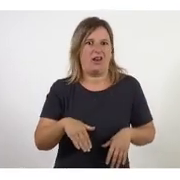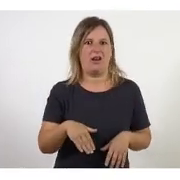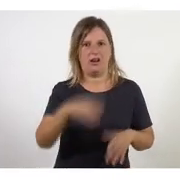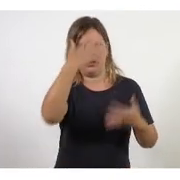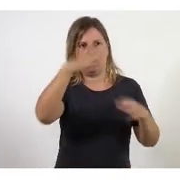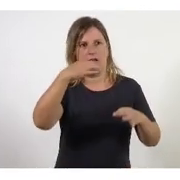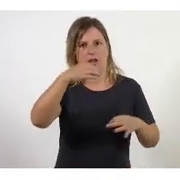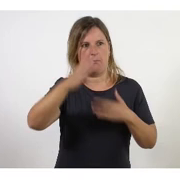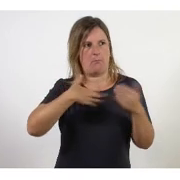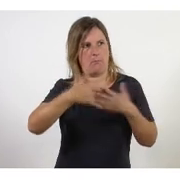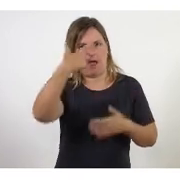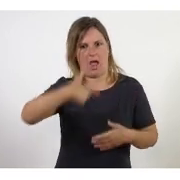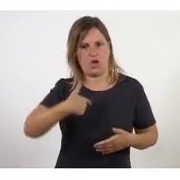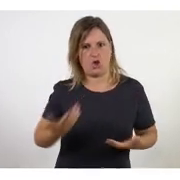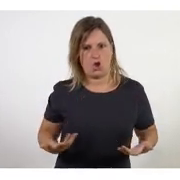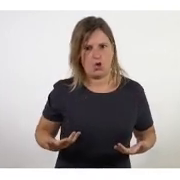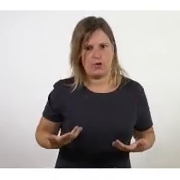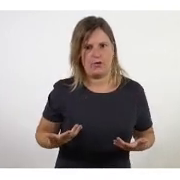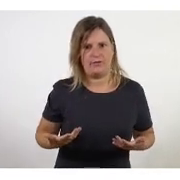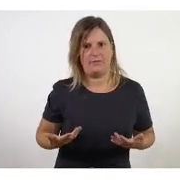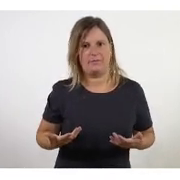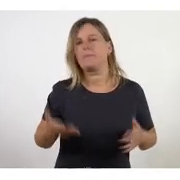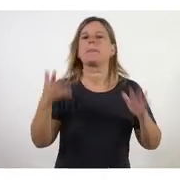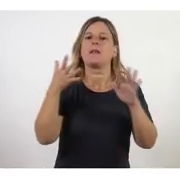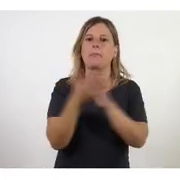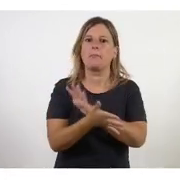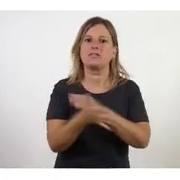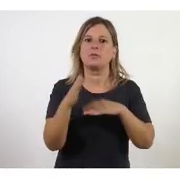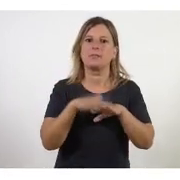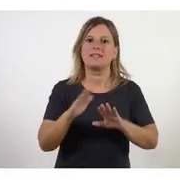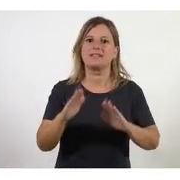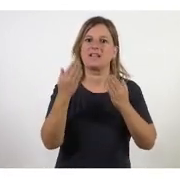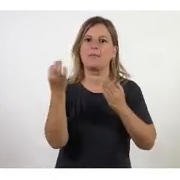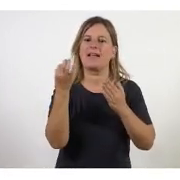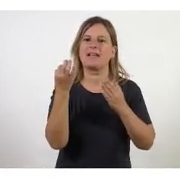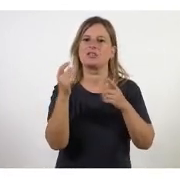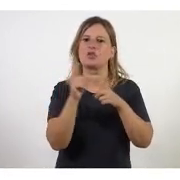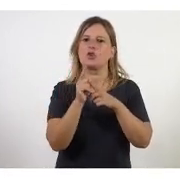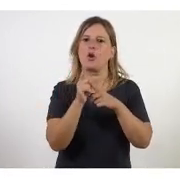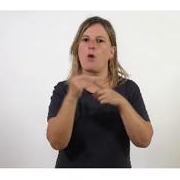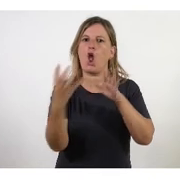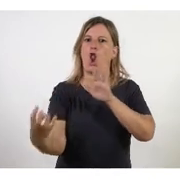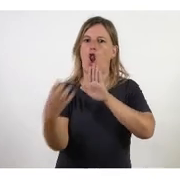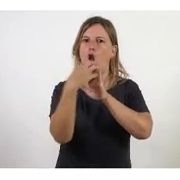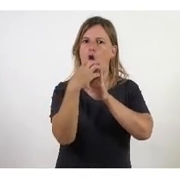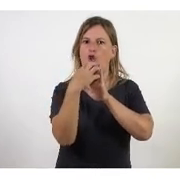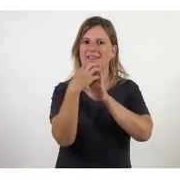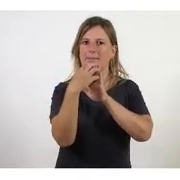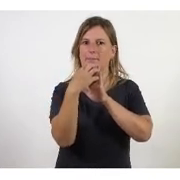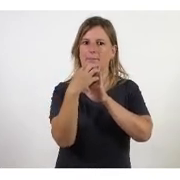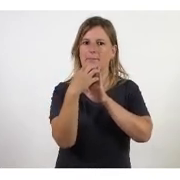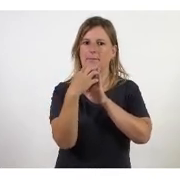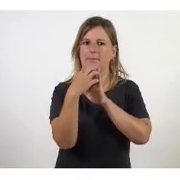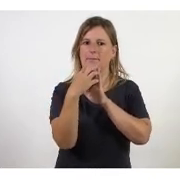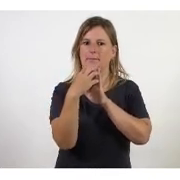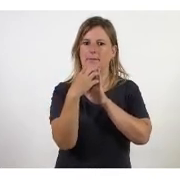fet. Llavors, una manera de salvar-nos d'això és ficar-li una marca d'aigua, un logotip. Vale? Jo ara estic recarregant molt